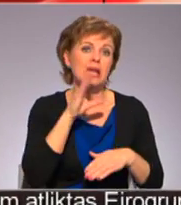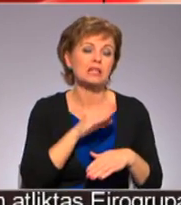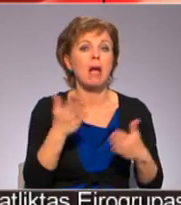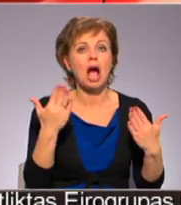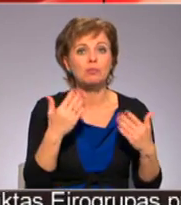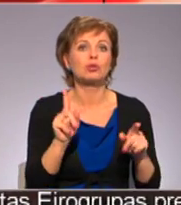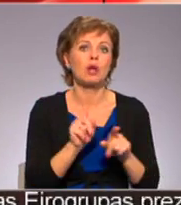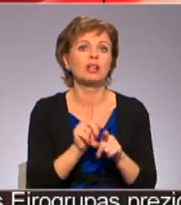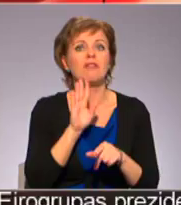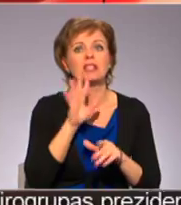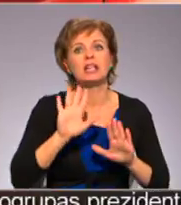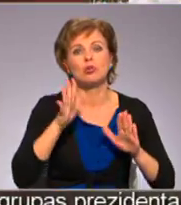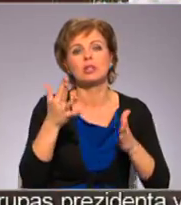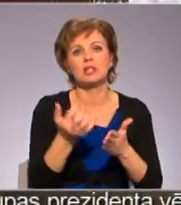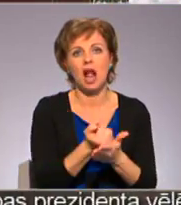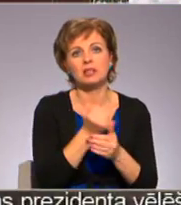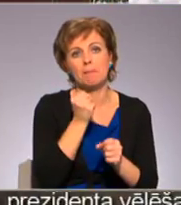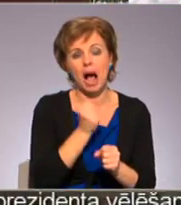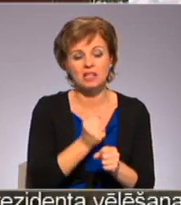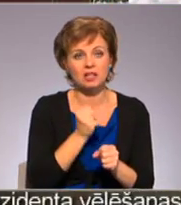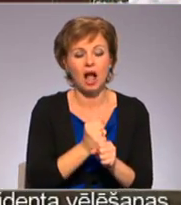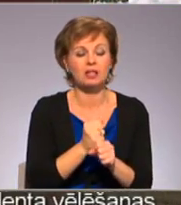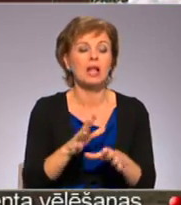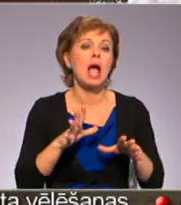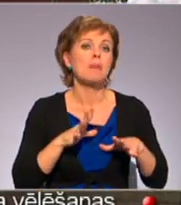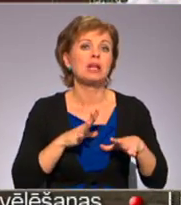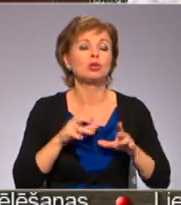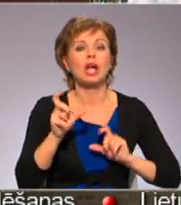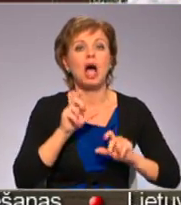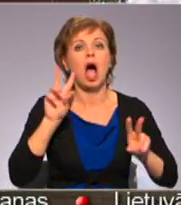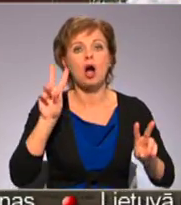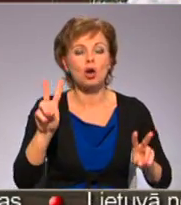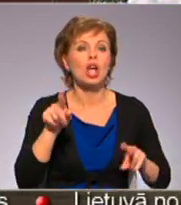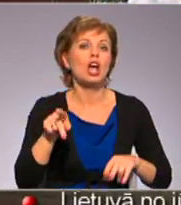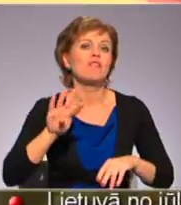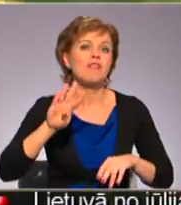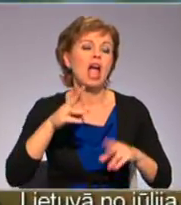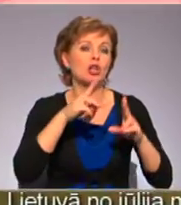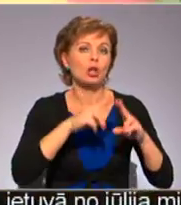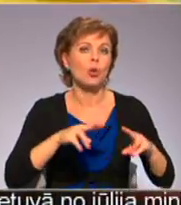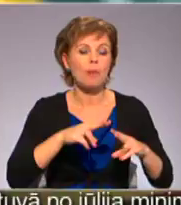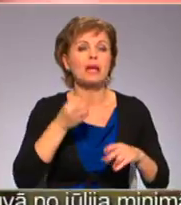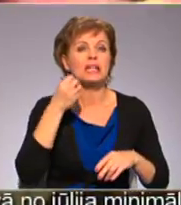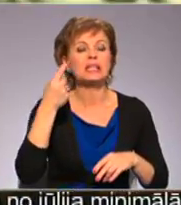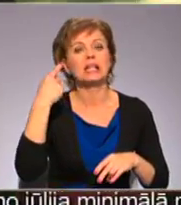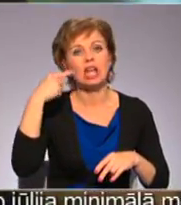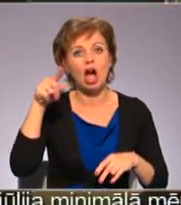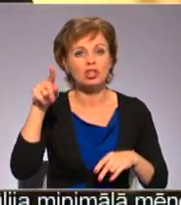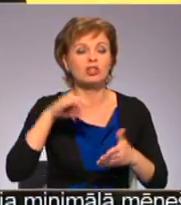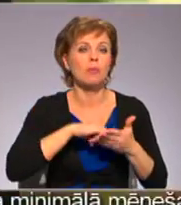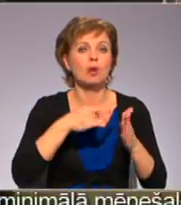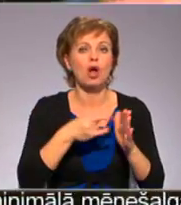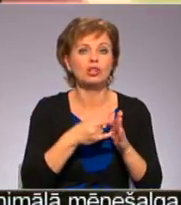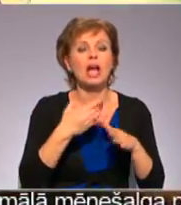Vidzemes kolēģi. Brīvdienu akadēmija ir jau ceturtā šāda veida nometni izglītības iniciatīvu centra projekta